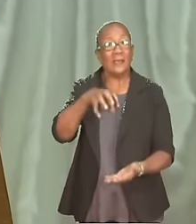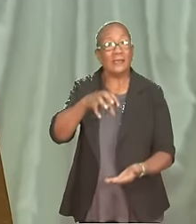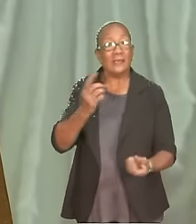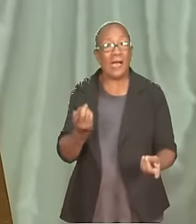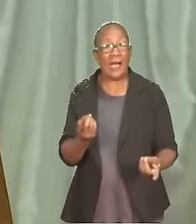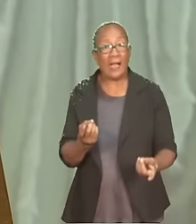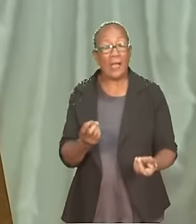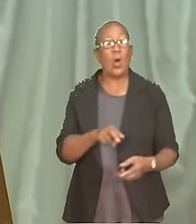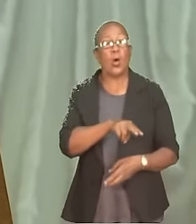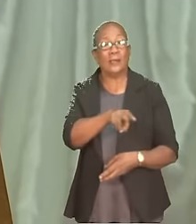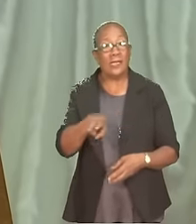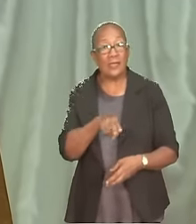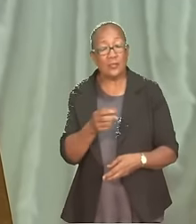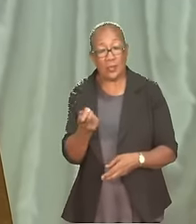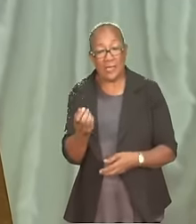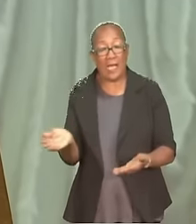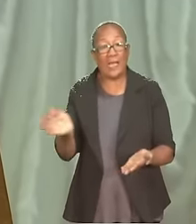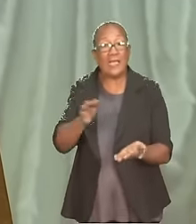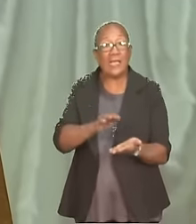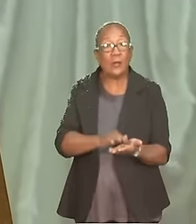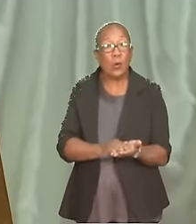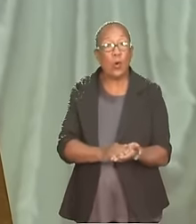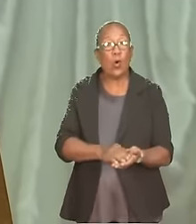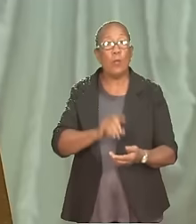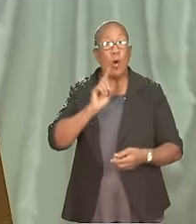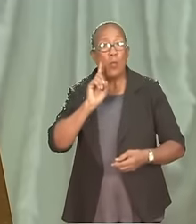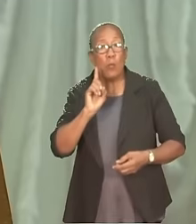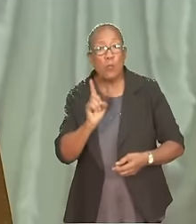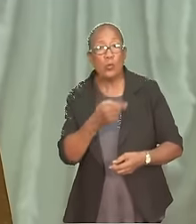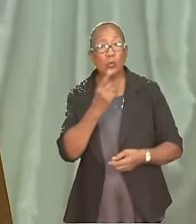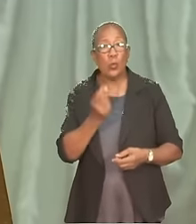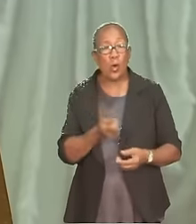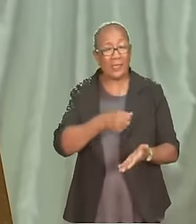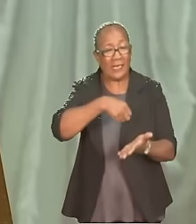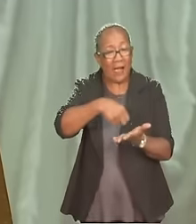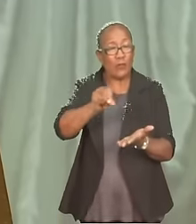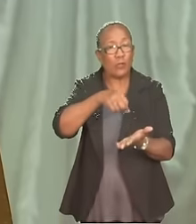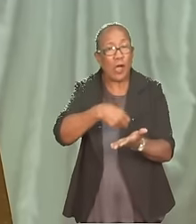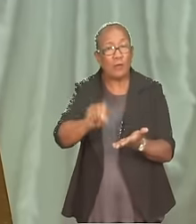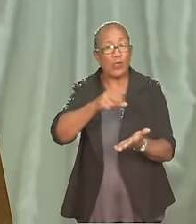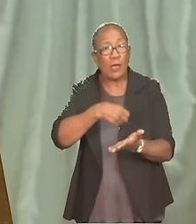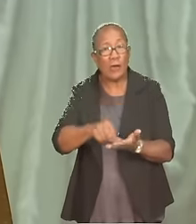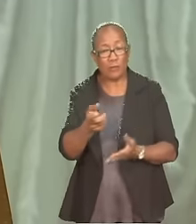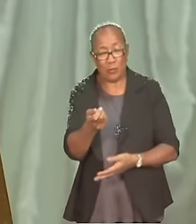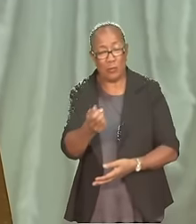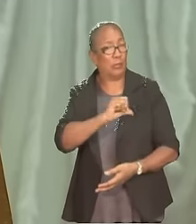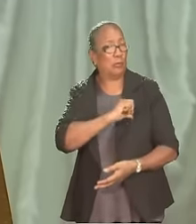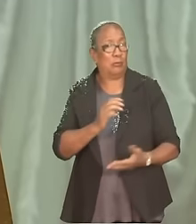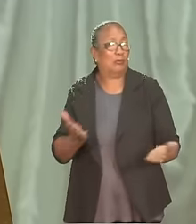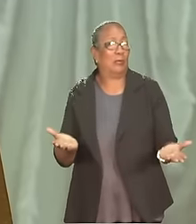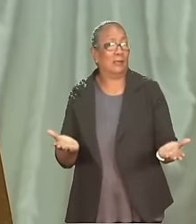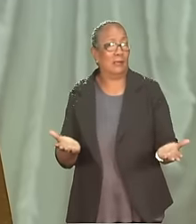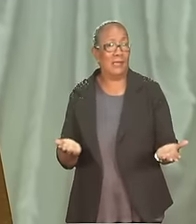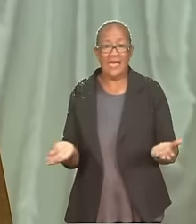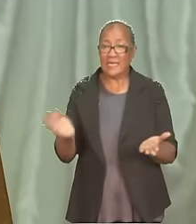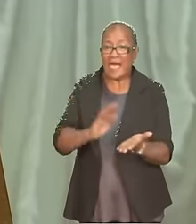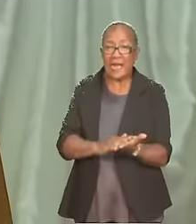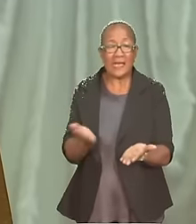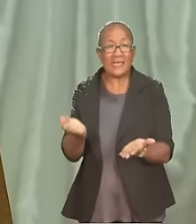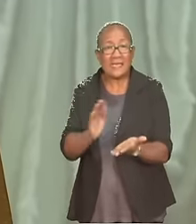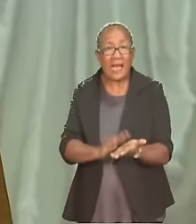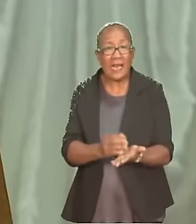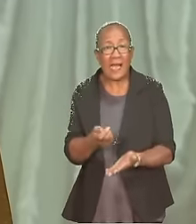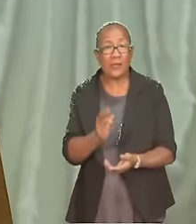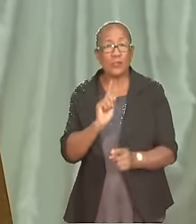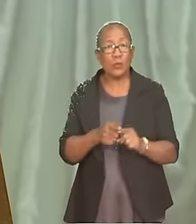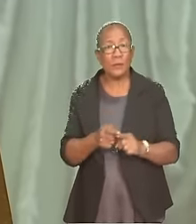we als nationaal inkomen hebben, besteed zal moeten worden aan aflossing van schulden. Wat zouden we aan salaris moeten betalen? Wat zouden we aan